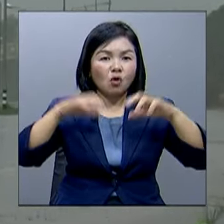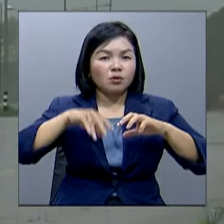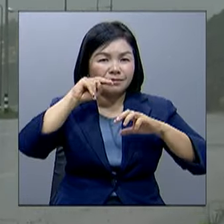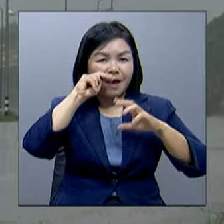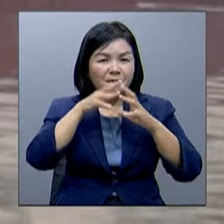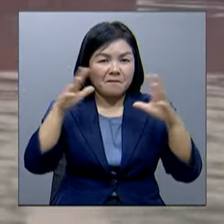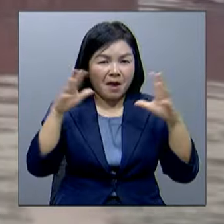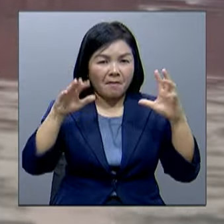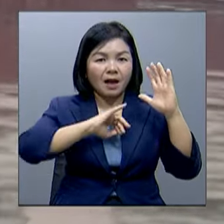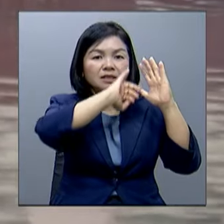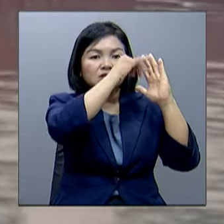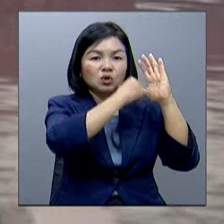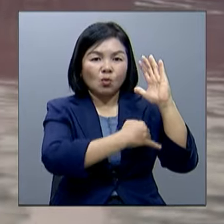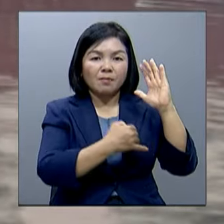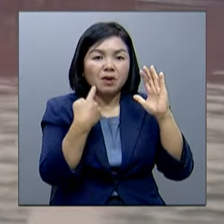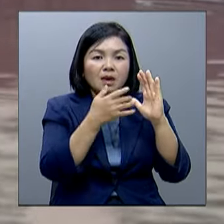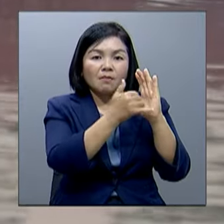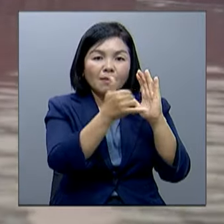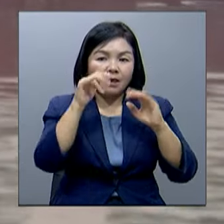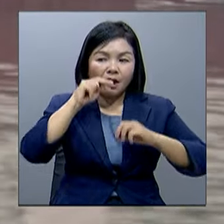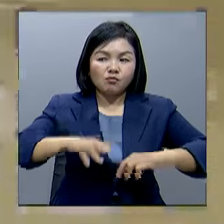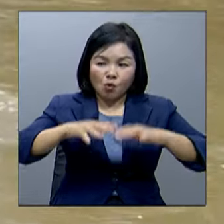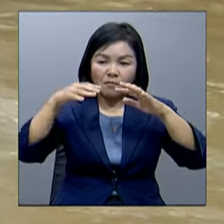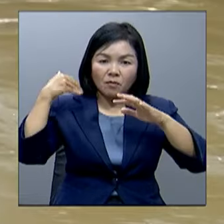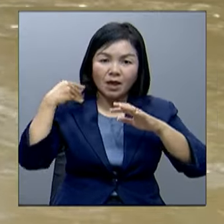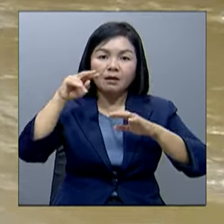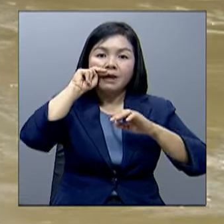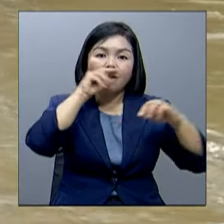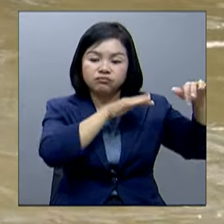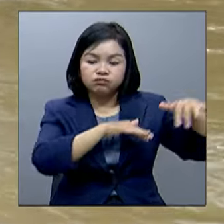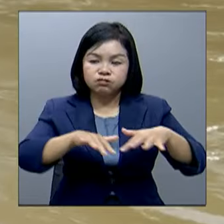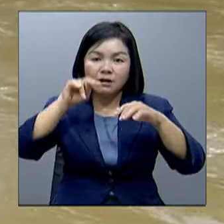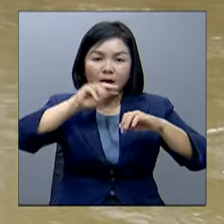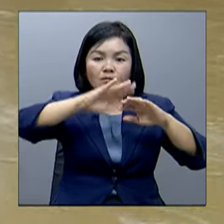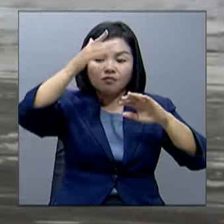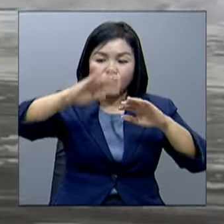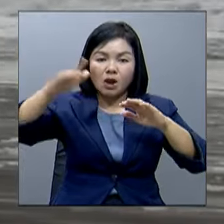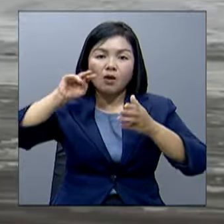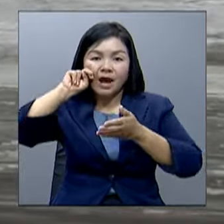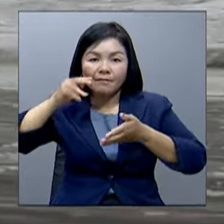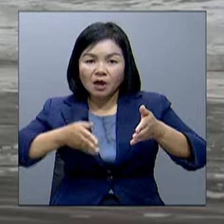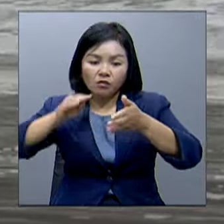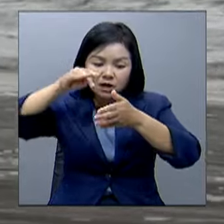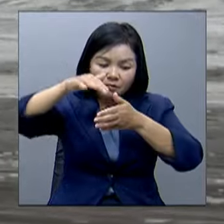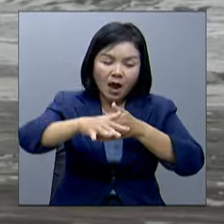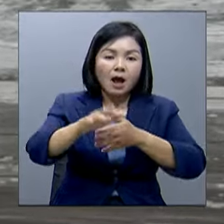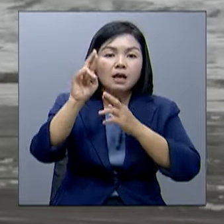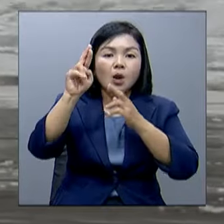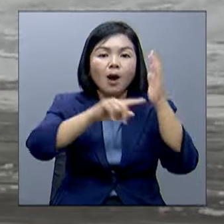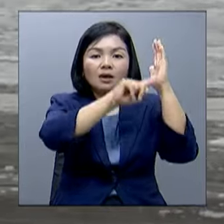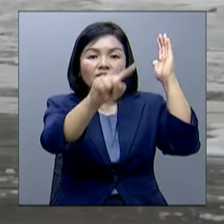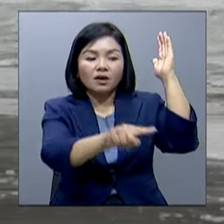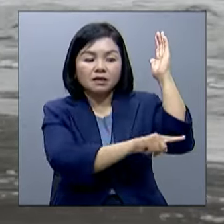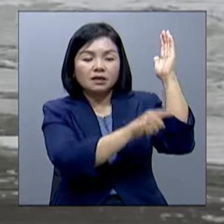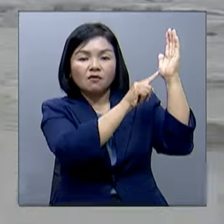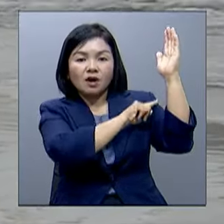ี่และหนักมากในบางแห่งอาจทำใหเกิดน้ท่วมชับพรรณ์ น้ปาลหลากน้ำลนตะหลิงได้สำรบคลื่นลมทะเลอัดมน และอ่ไทยตอนบน